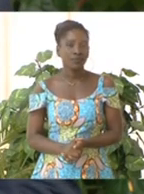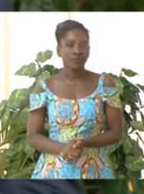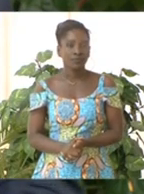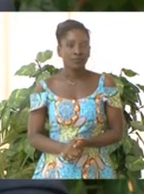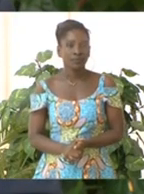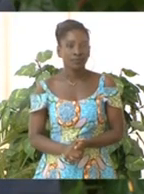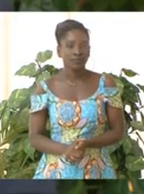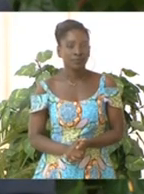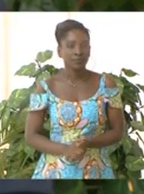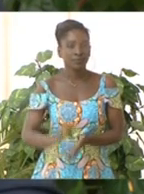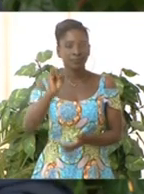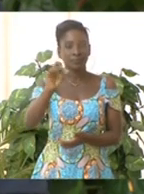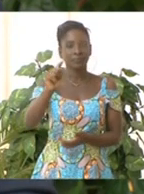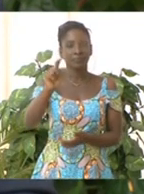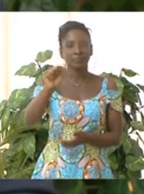Italie,